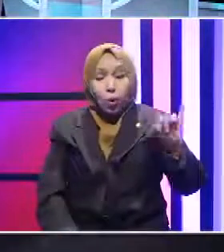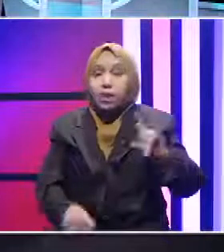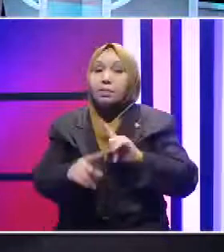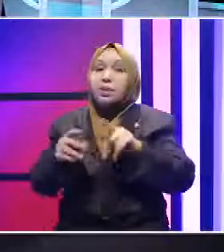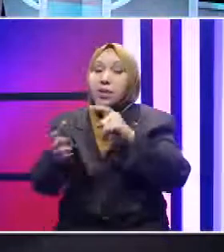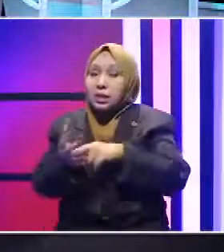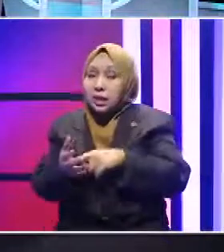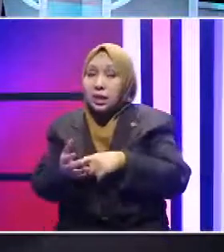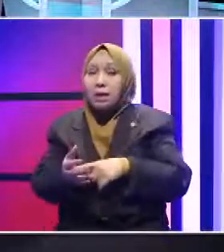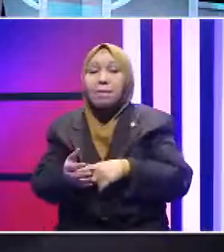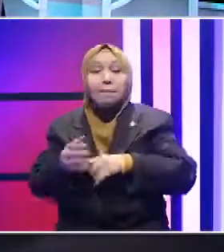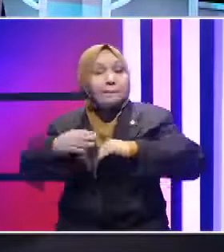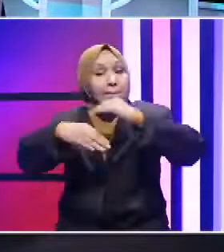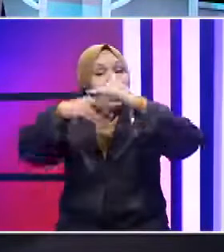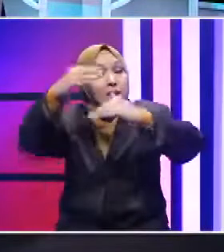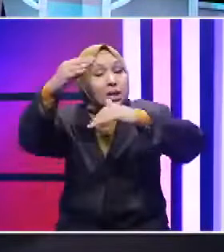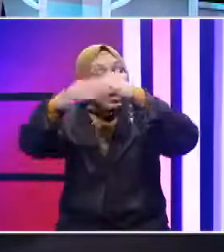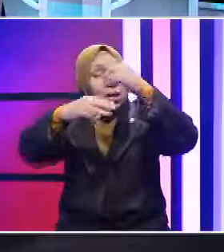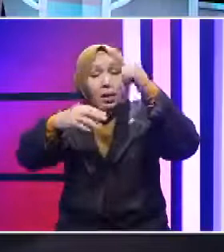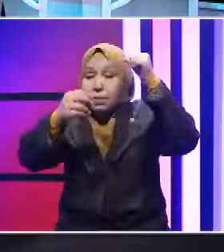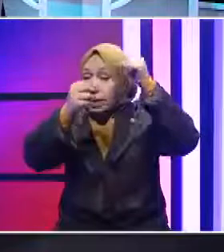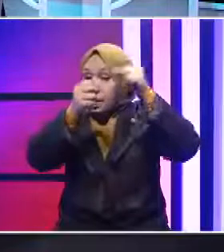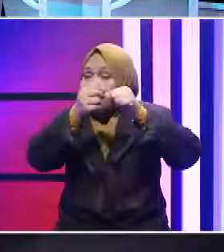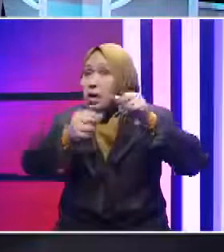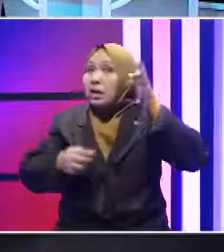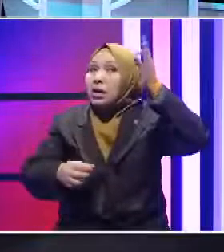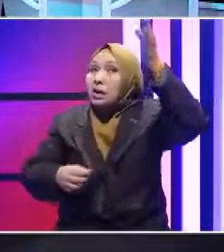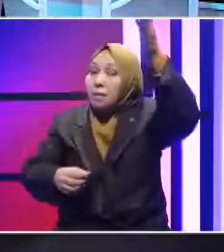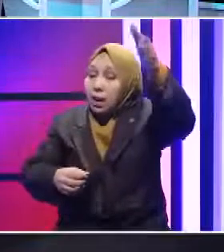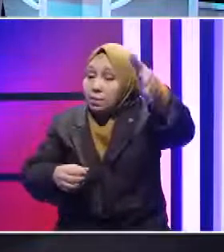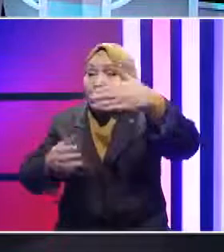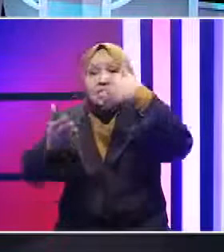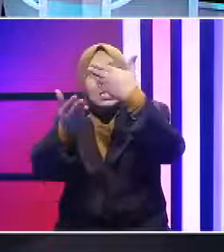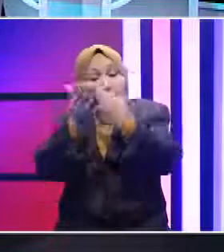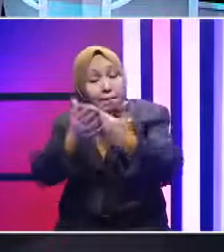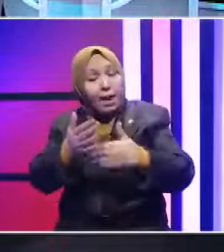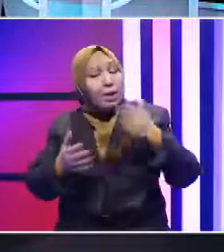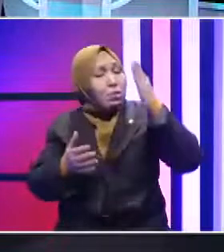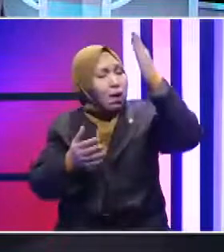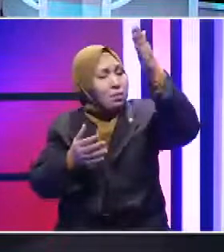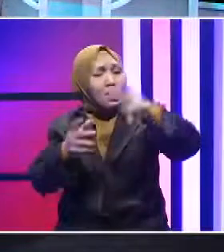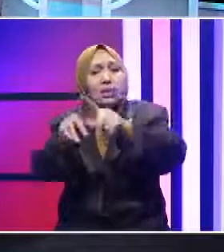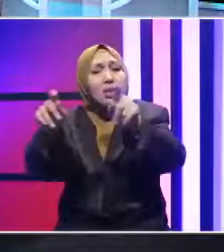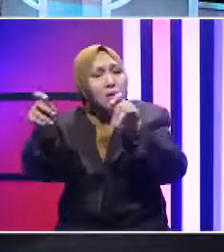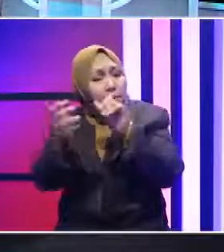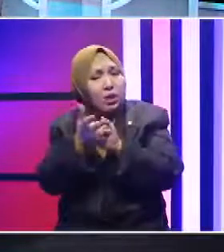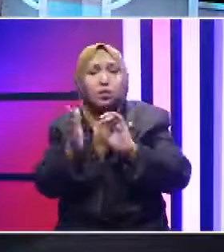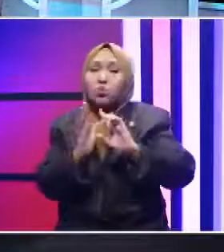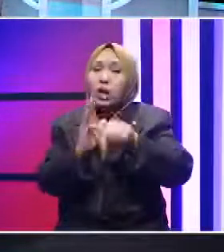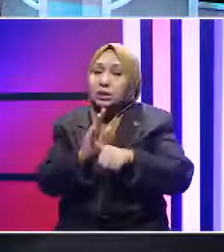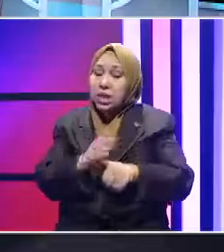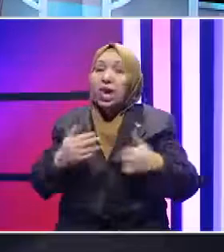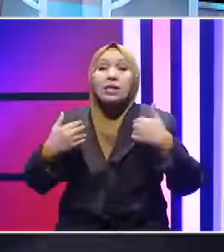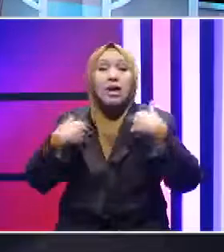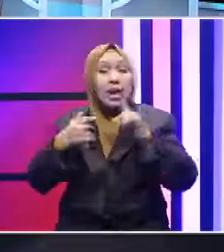suruh kita bina memori ke depan ini agar bila sampai di sana nanti, maqaddamat wa akharat, itu